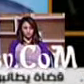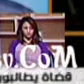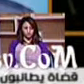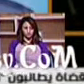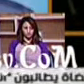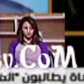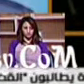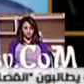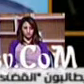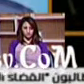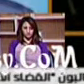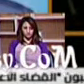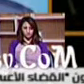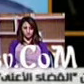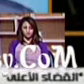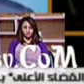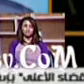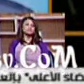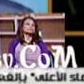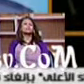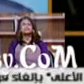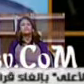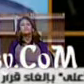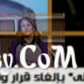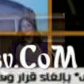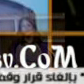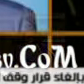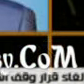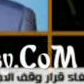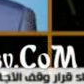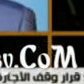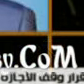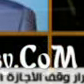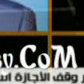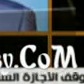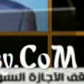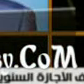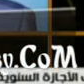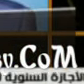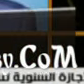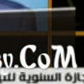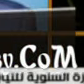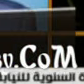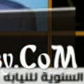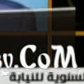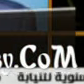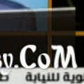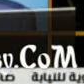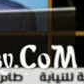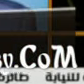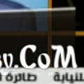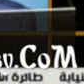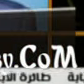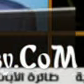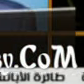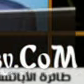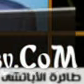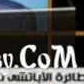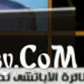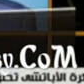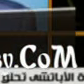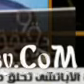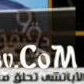الالكترونيه الرئيس محمد مرسي في حوار بصحيفه اخبار اليوم اكد ان قوى المعارضه رفضت مرارا دعوته